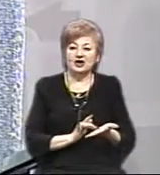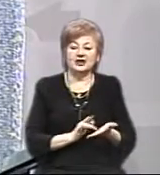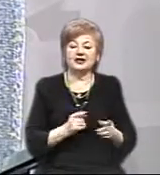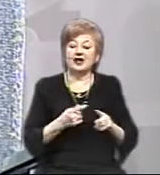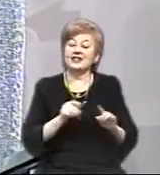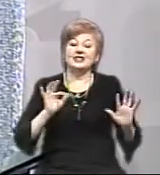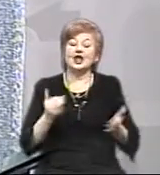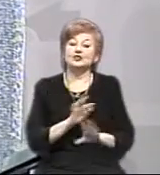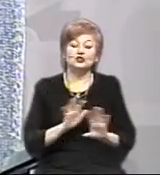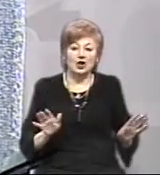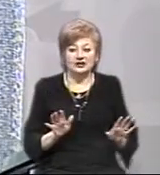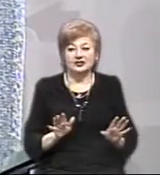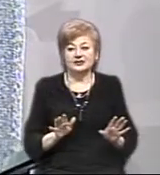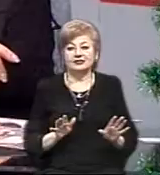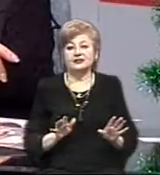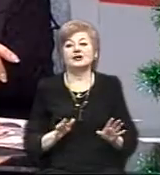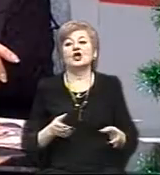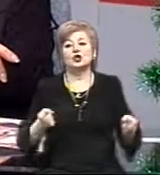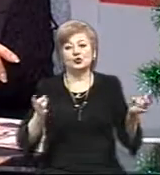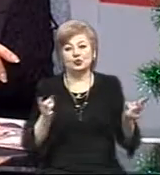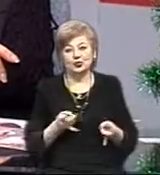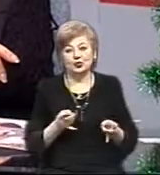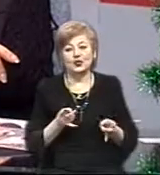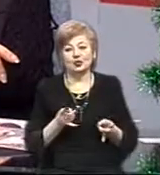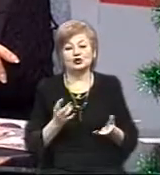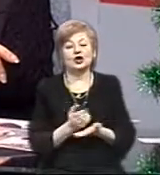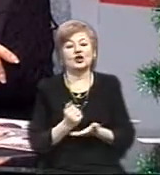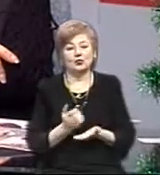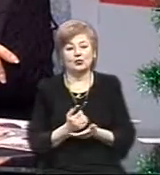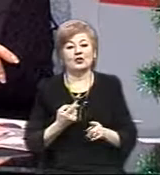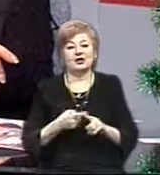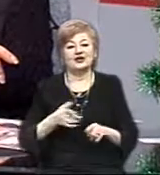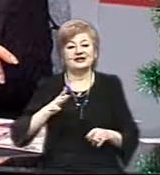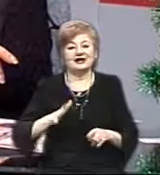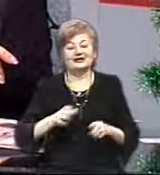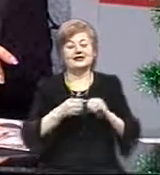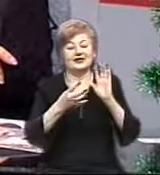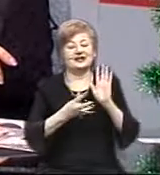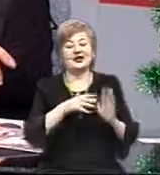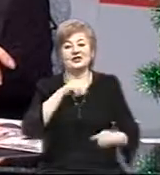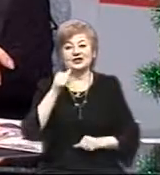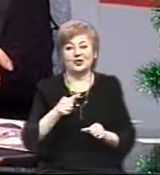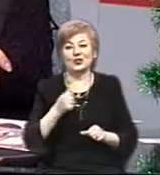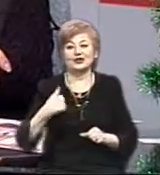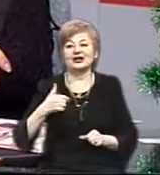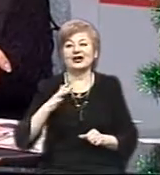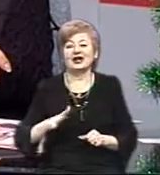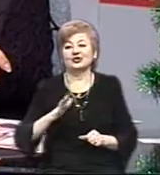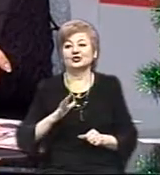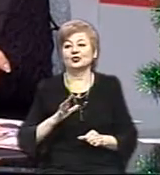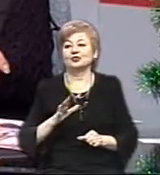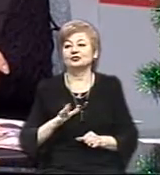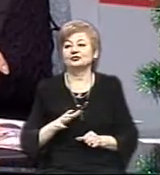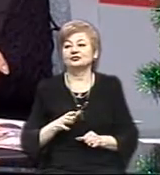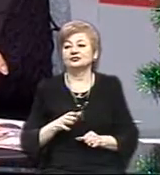ж, не випадково, і треба з успіхом очікувати цей 19-й рік. Я на це очікую. І дуже хочеться,